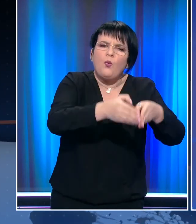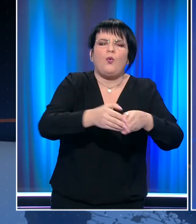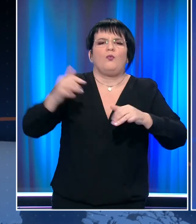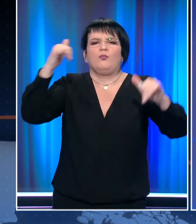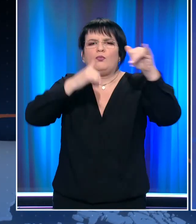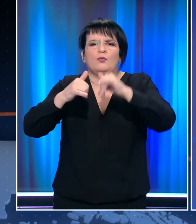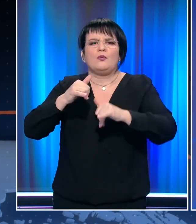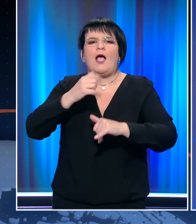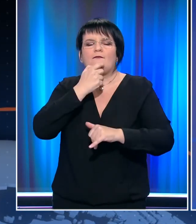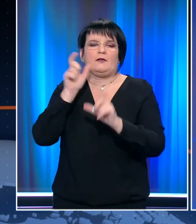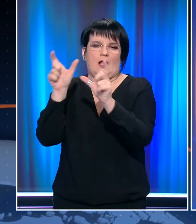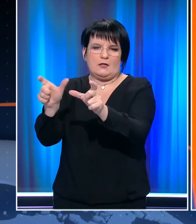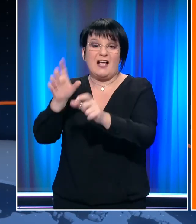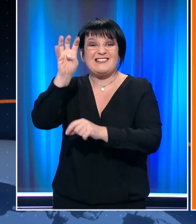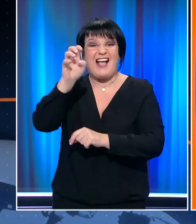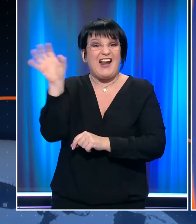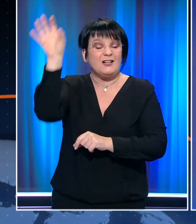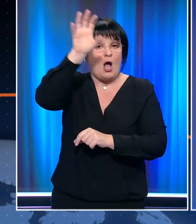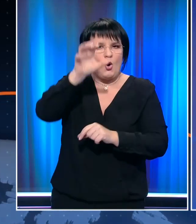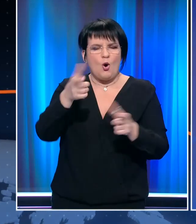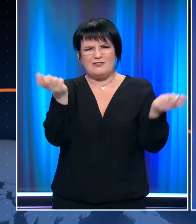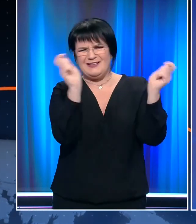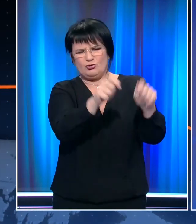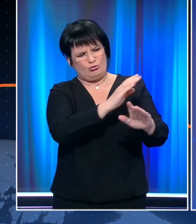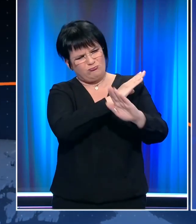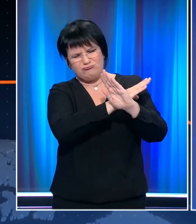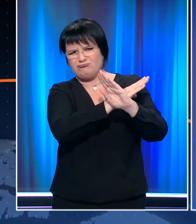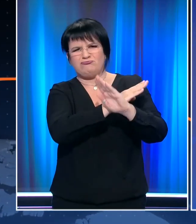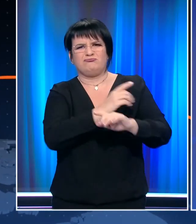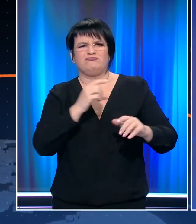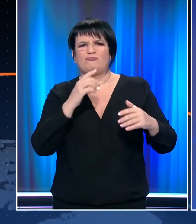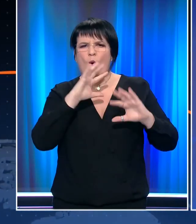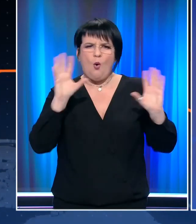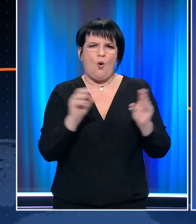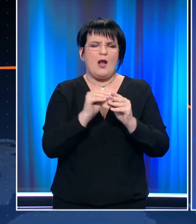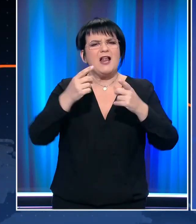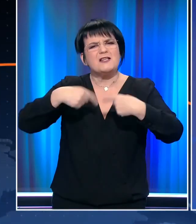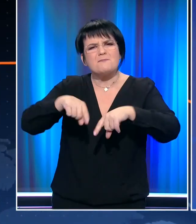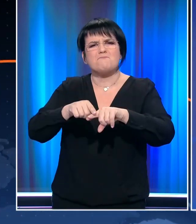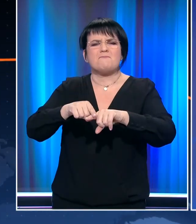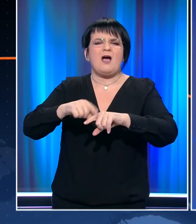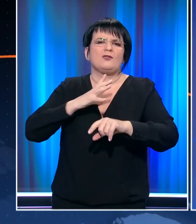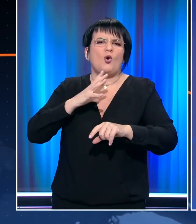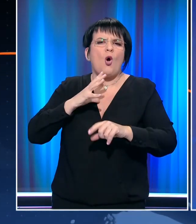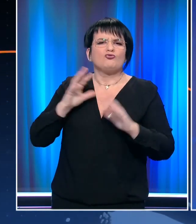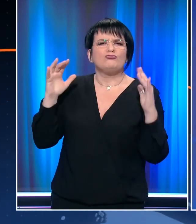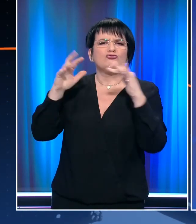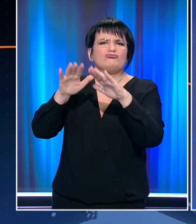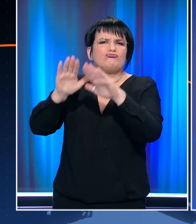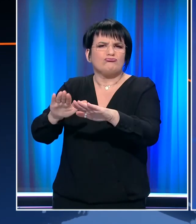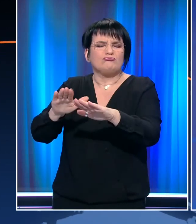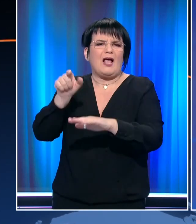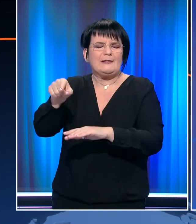από 40 χώρες έκλεισαν τα σύνορά τους εξαιτίας του νέου στελέχους του κορονοϊού. Στα λιμάνια χιλιάδες είναι οι εγκλωβισμένοι, ενώ οι